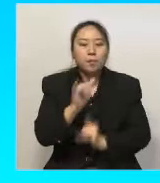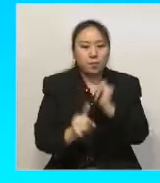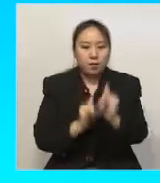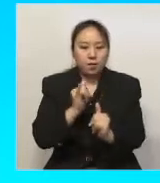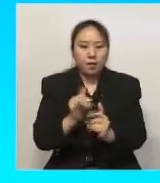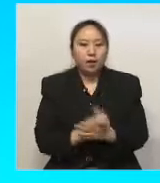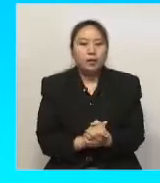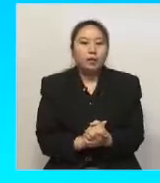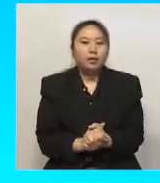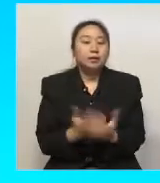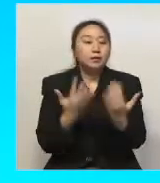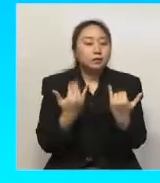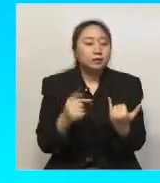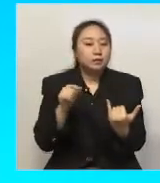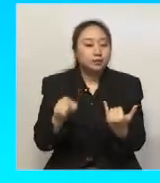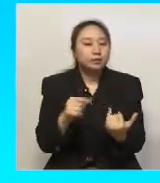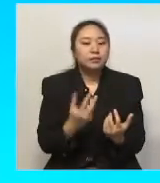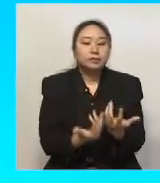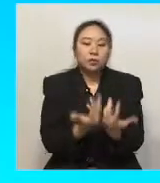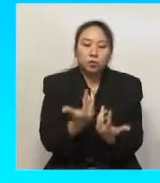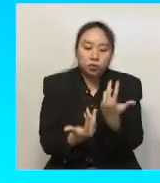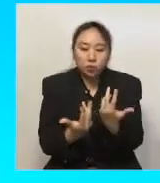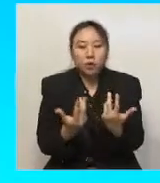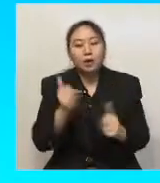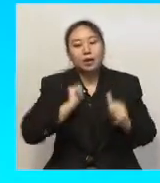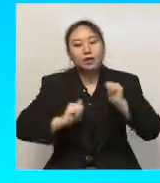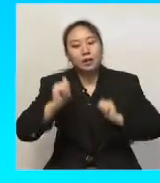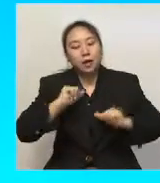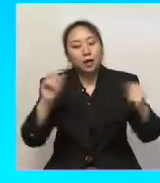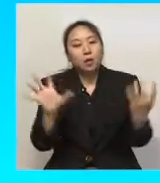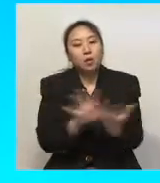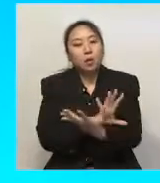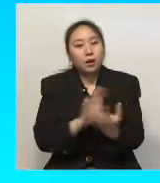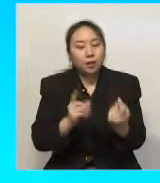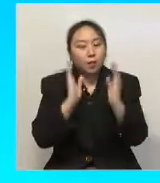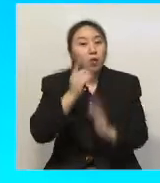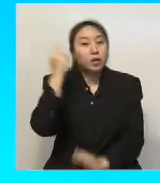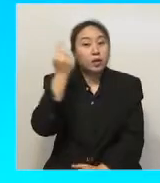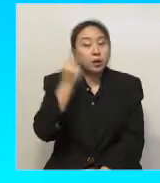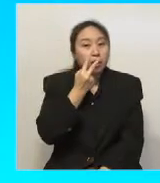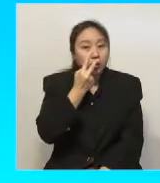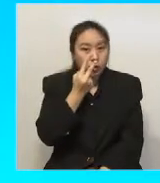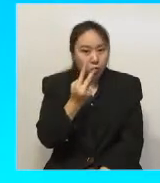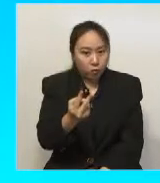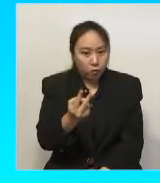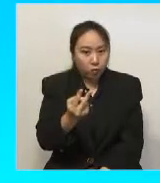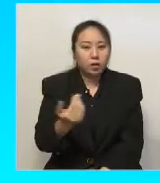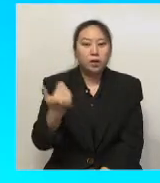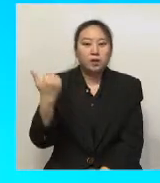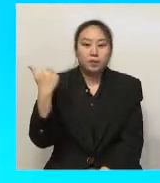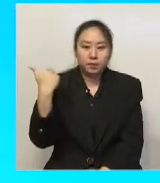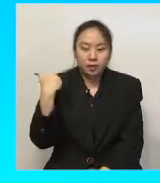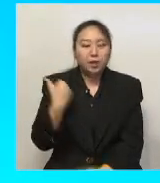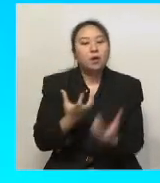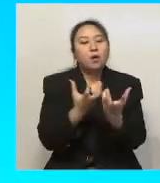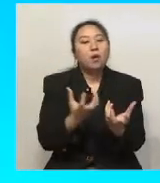บอกว่านอกจากบรรยากาศของท้องทุ่งนาและการแสดงศิลปะพื้นบ้านที่นักท่องเที่ยวจะได้ชมแล้วนะคะก็ยังมีผล